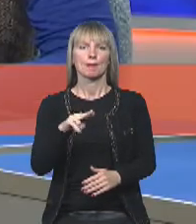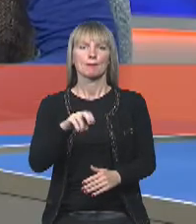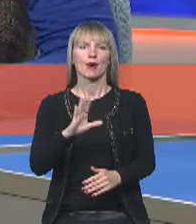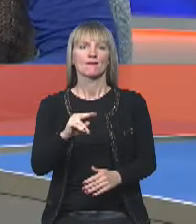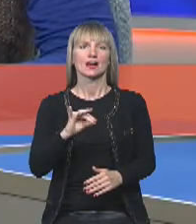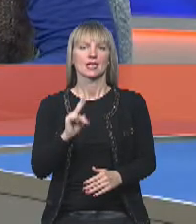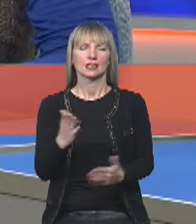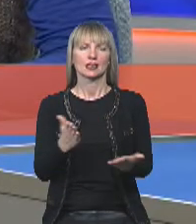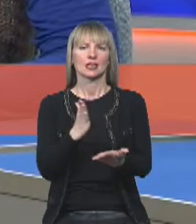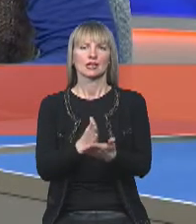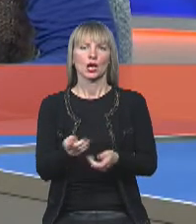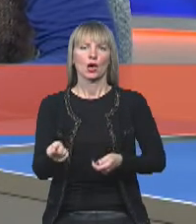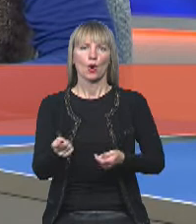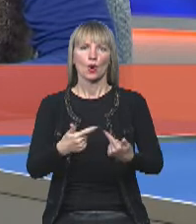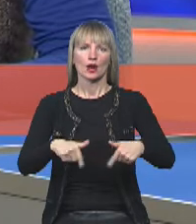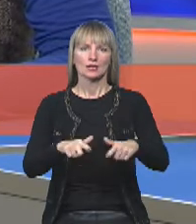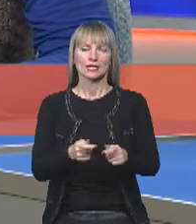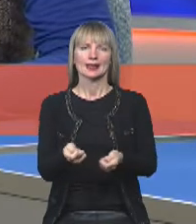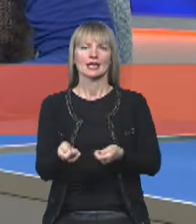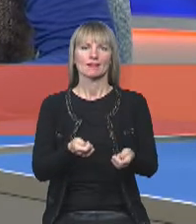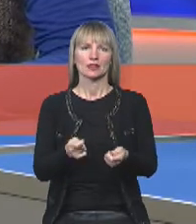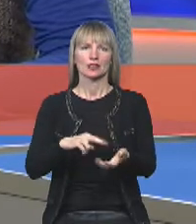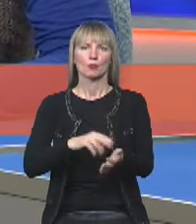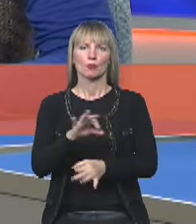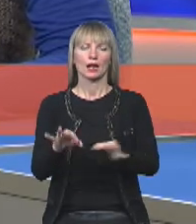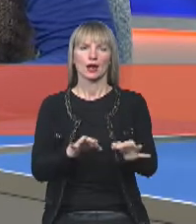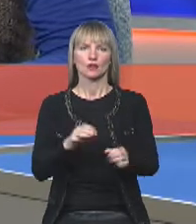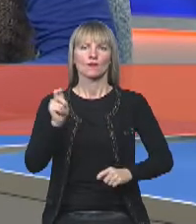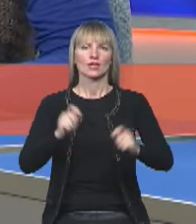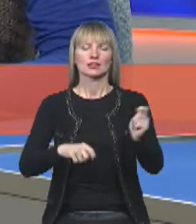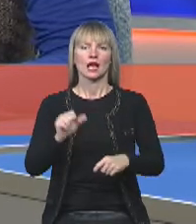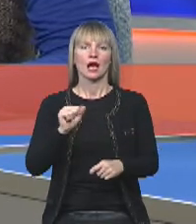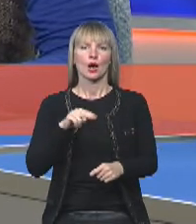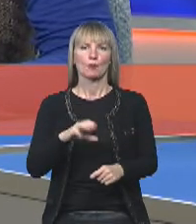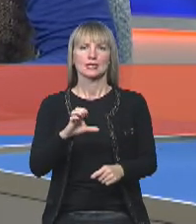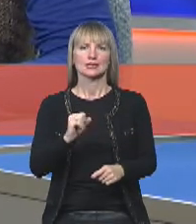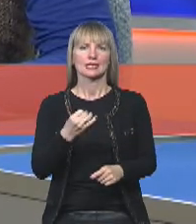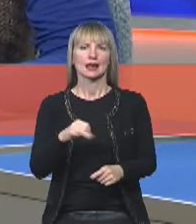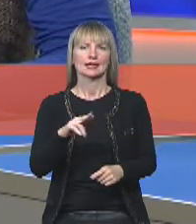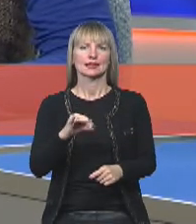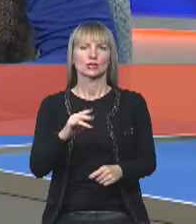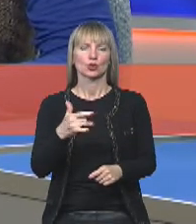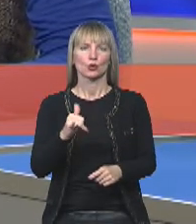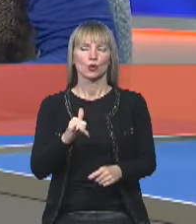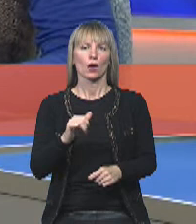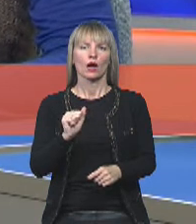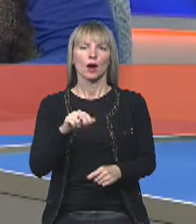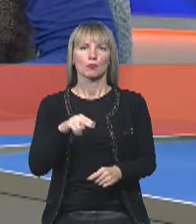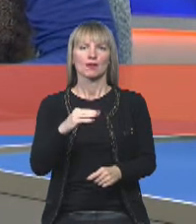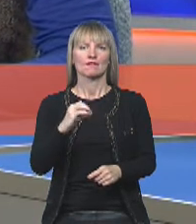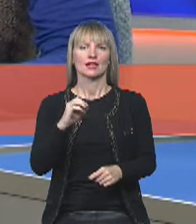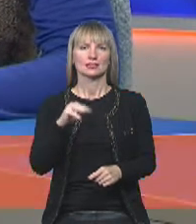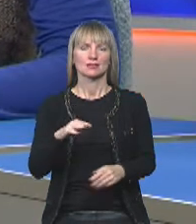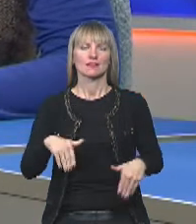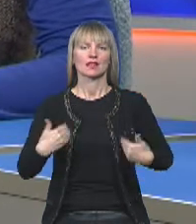організатором, власне, керівницею проєкту «Фестиваль апсайклінгу». АФЕСТ, який відбувався вчора. Вітаю, Олю.